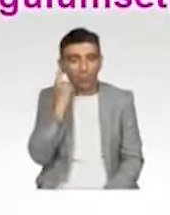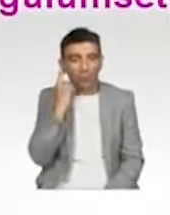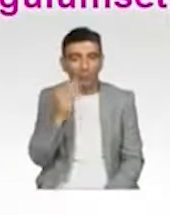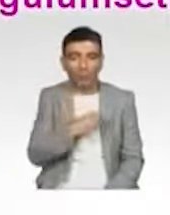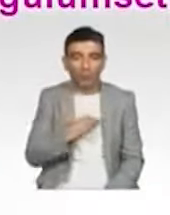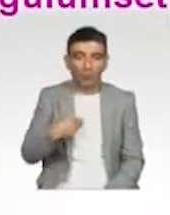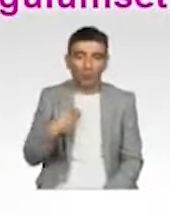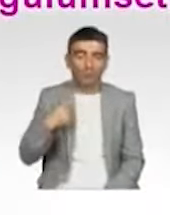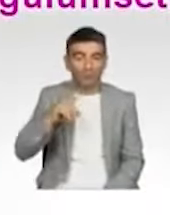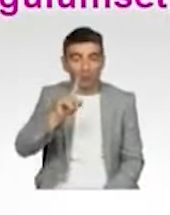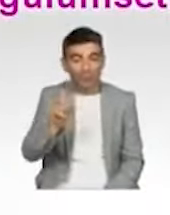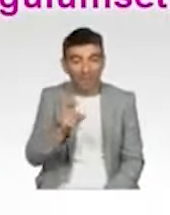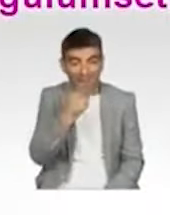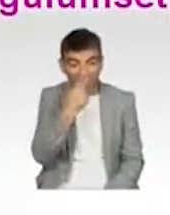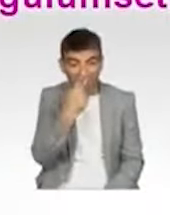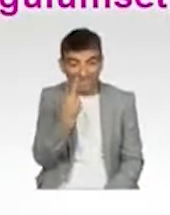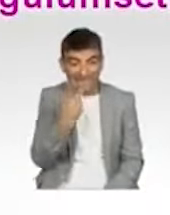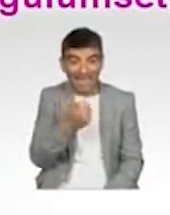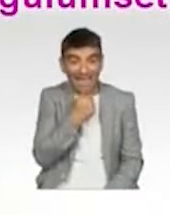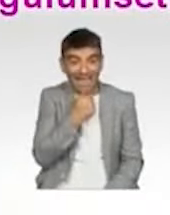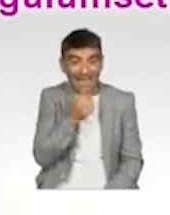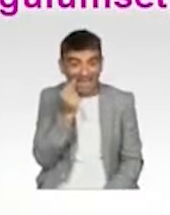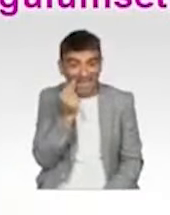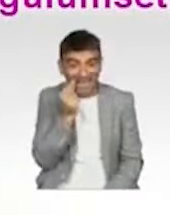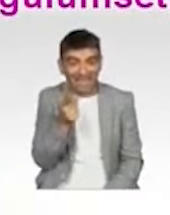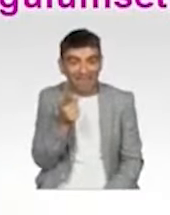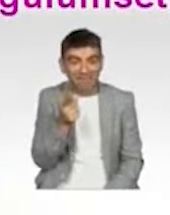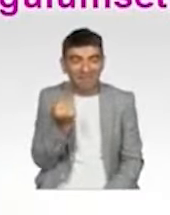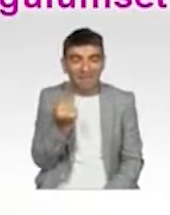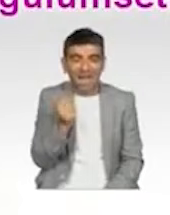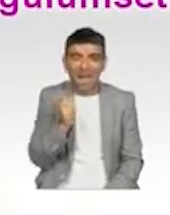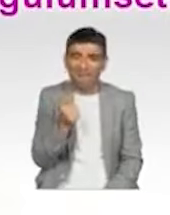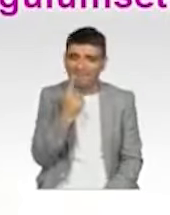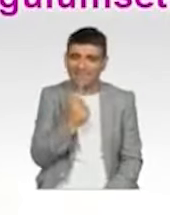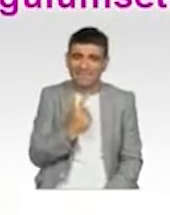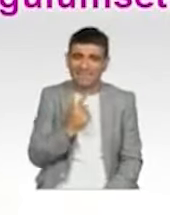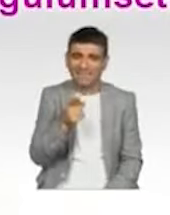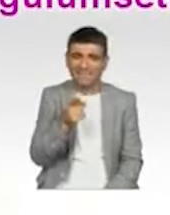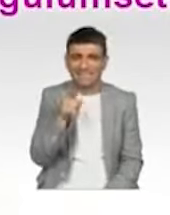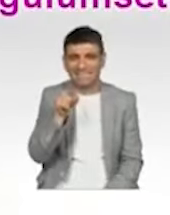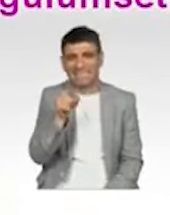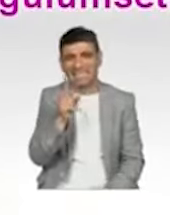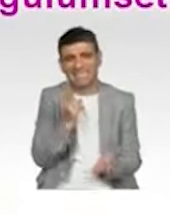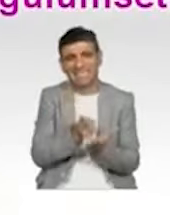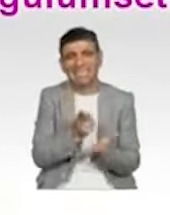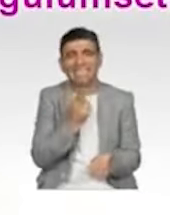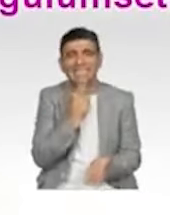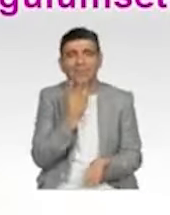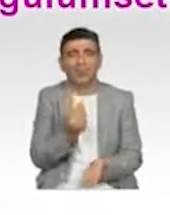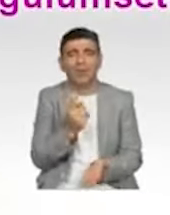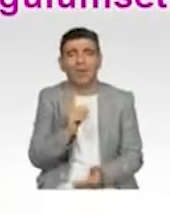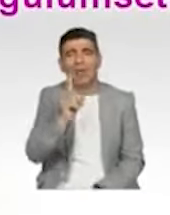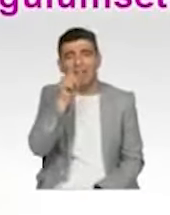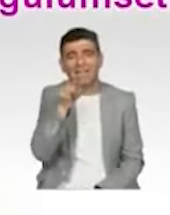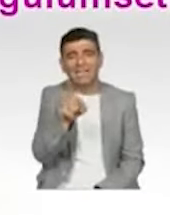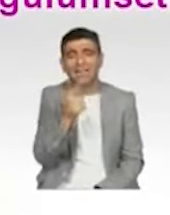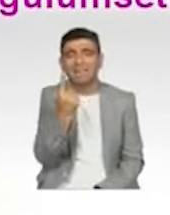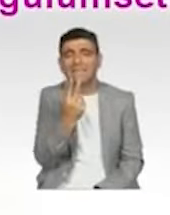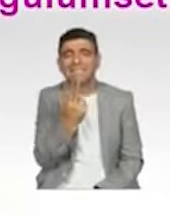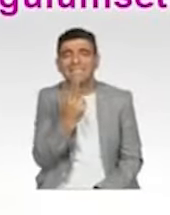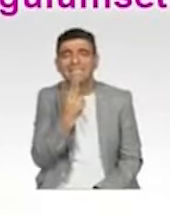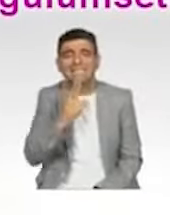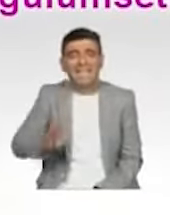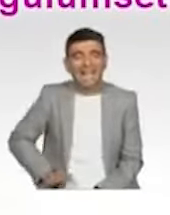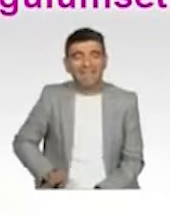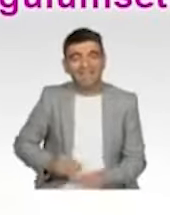Doktora defalarca sordum. Emin misiniz 2 erkek mi? Hani hep şey dediler bana çünkü. Senin kesin kızın olur. Allah senin gibi bir kız evlat